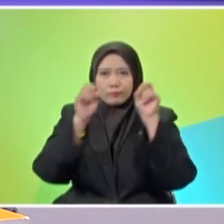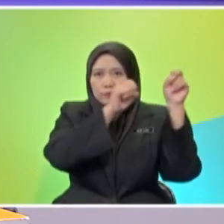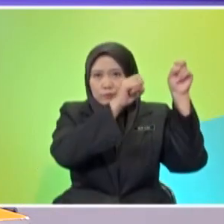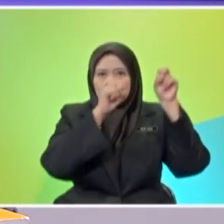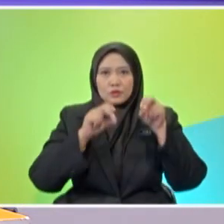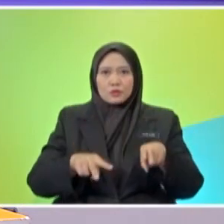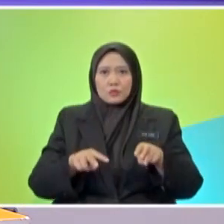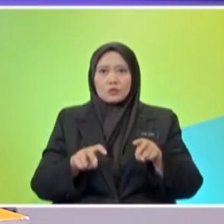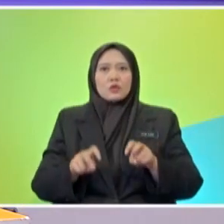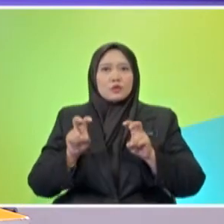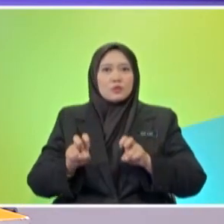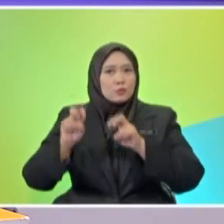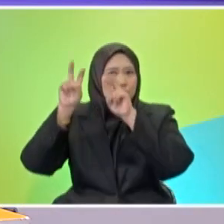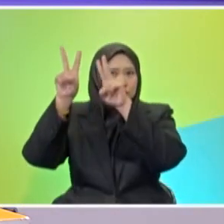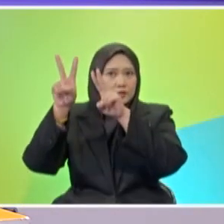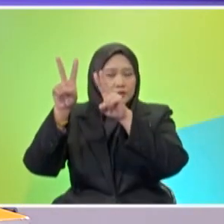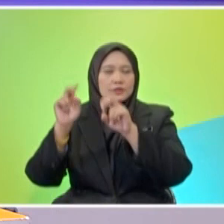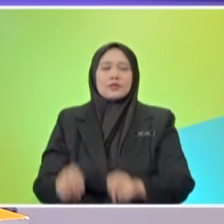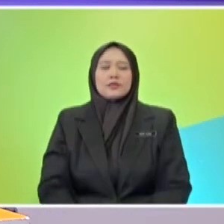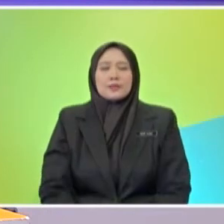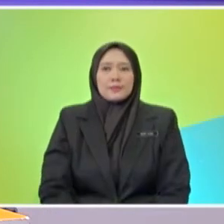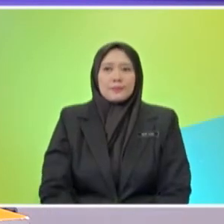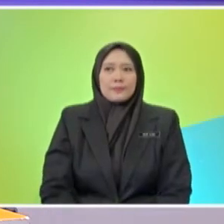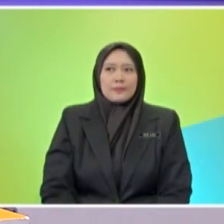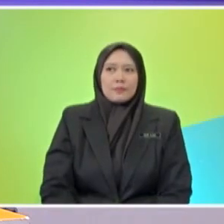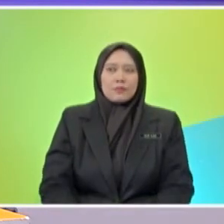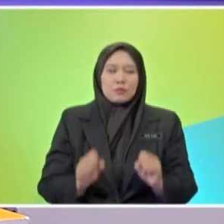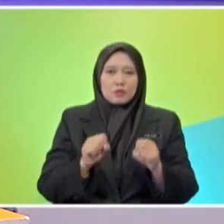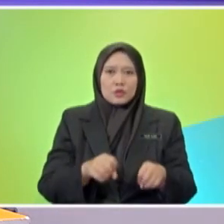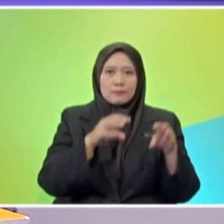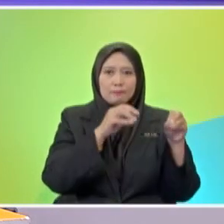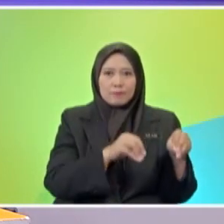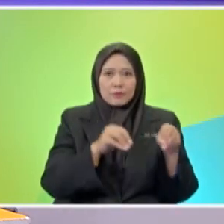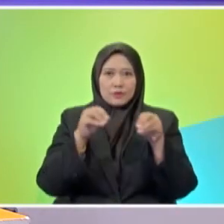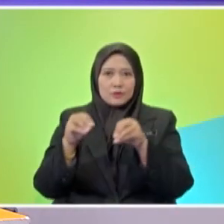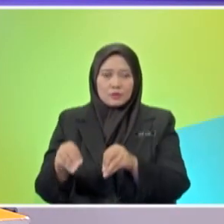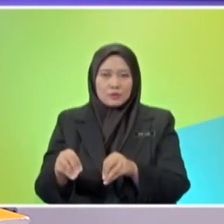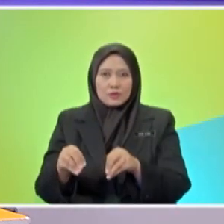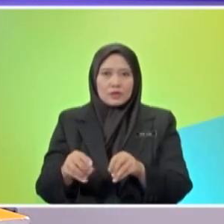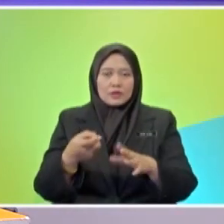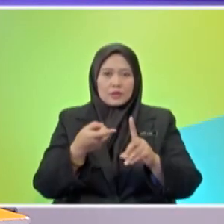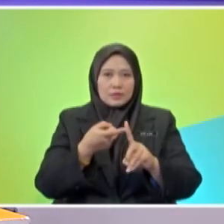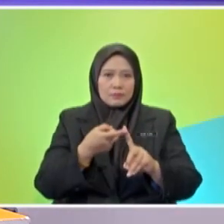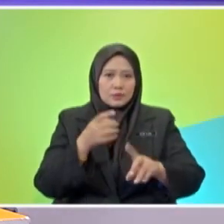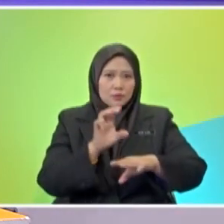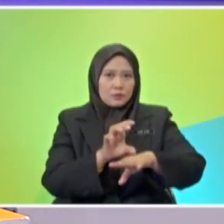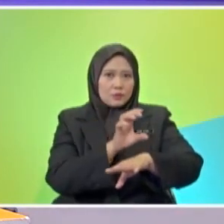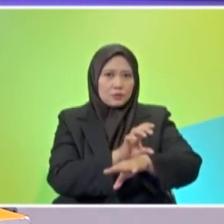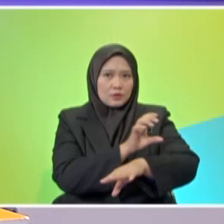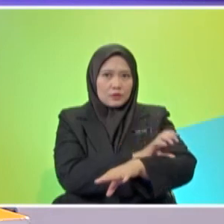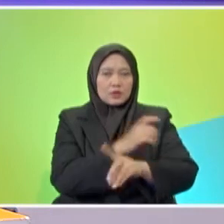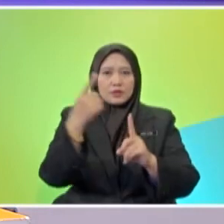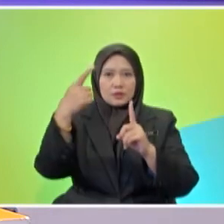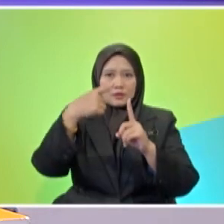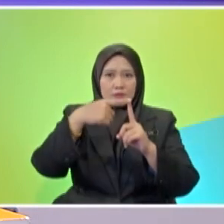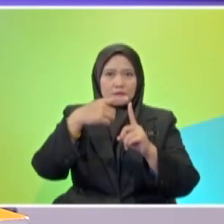daripada komputer, kita akan pindahkan dia ke dalam mikro pengawal. Okey, sebelum itu, sebelum kita